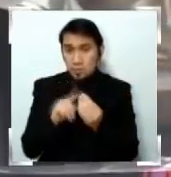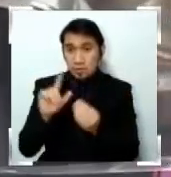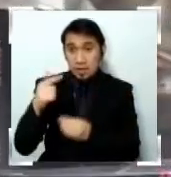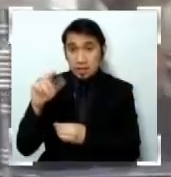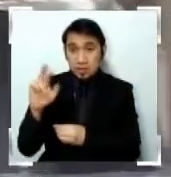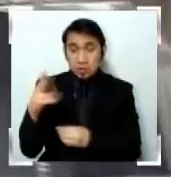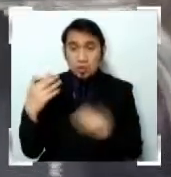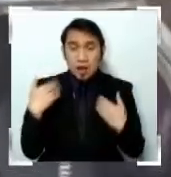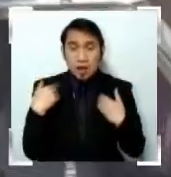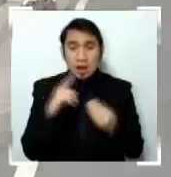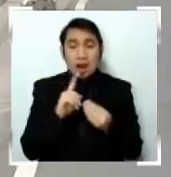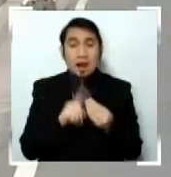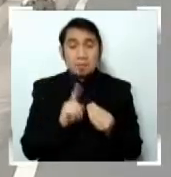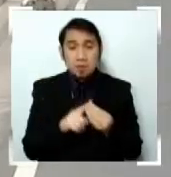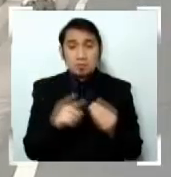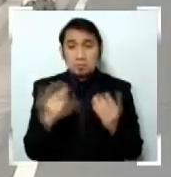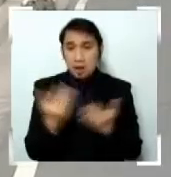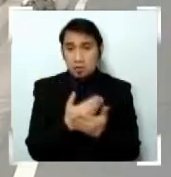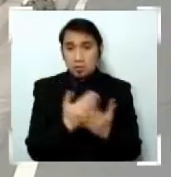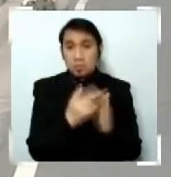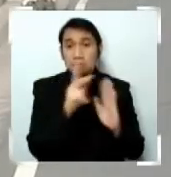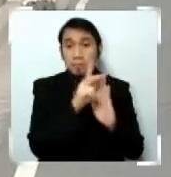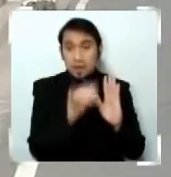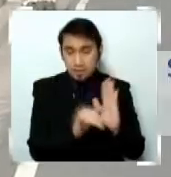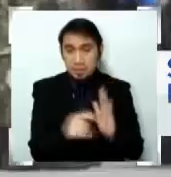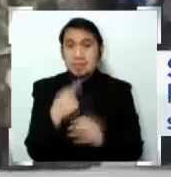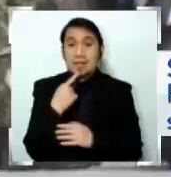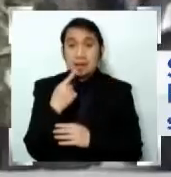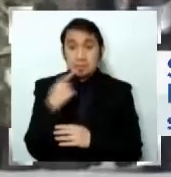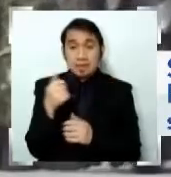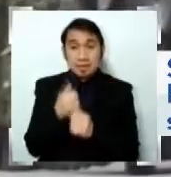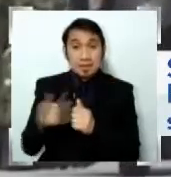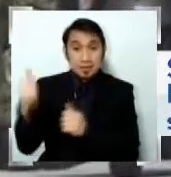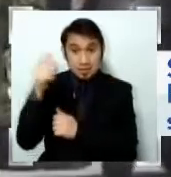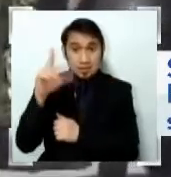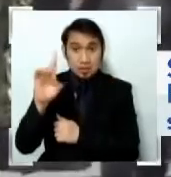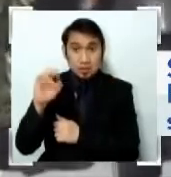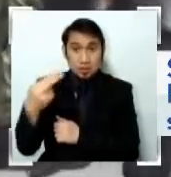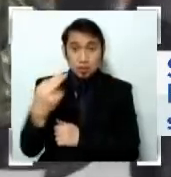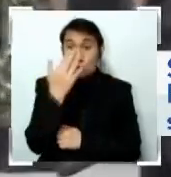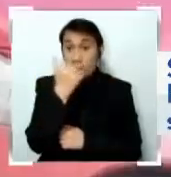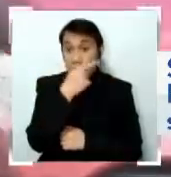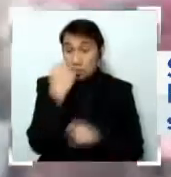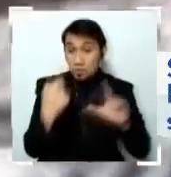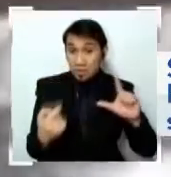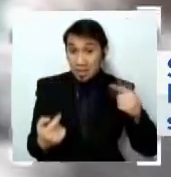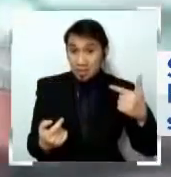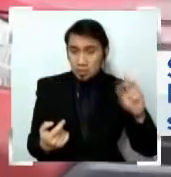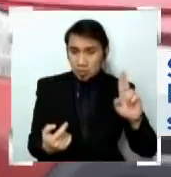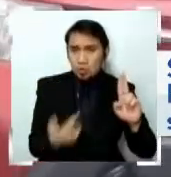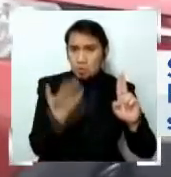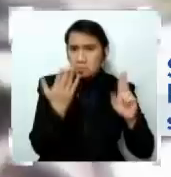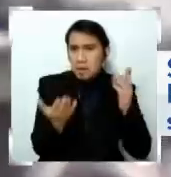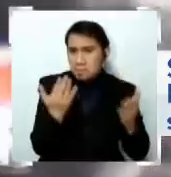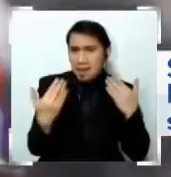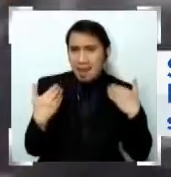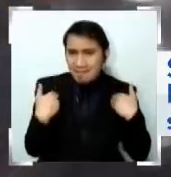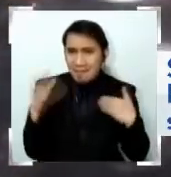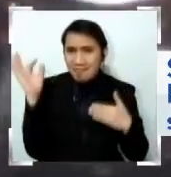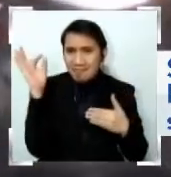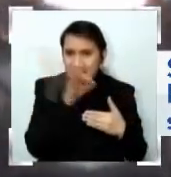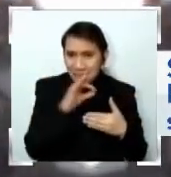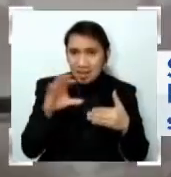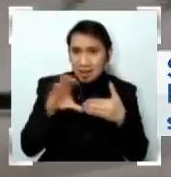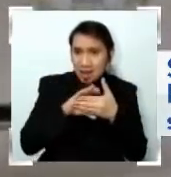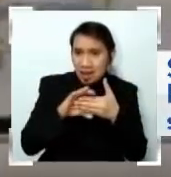protocol sa interzonal travel. Ani Duque, nag-aalala kasi ang mga LGU na baka malustuhan sila ng mga peking vaccination card, lalo't hindi pa